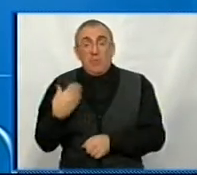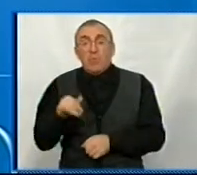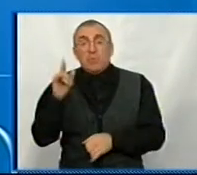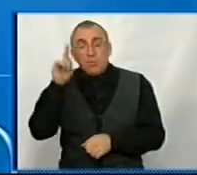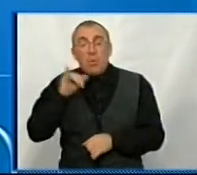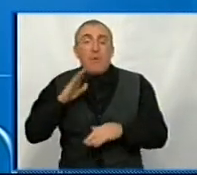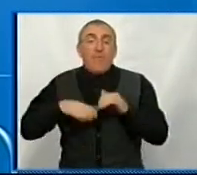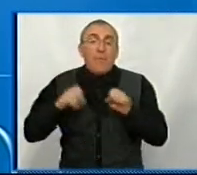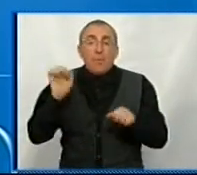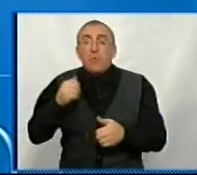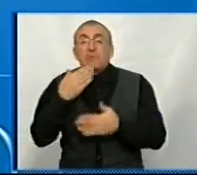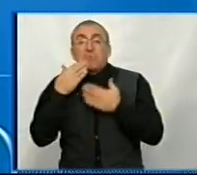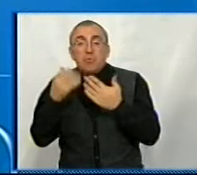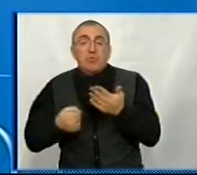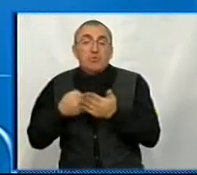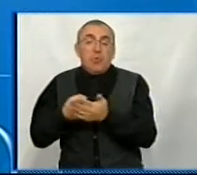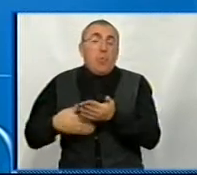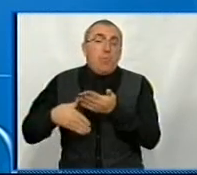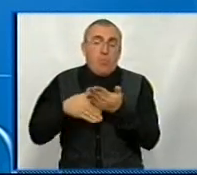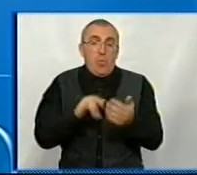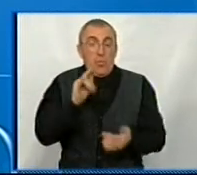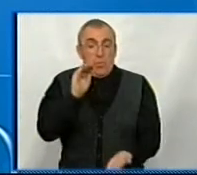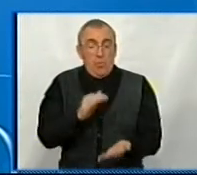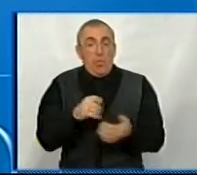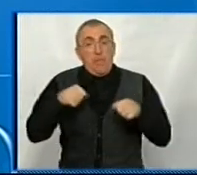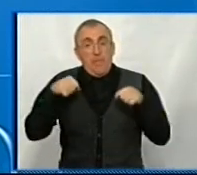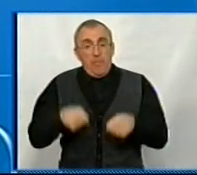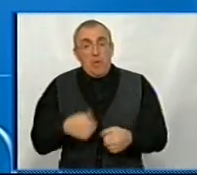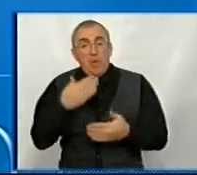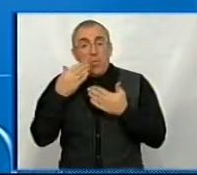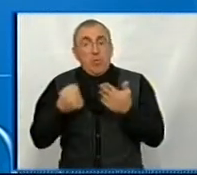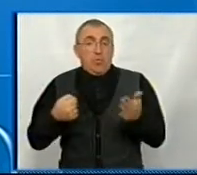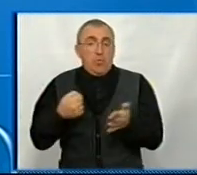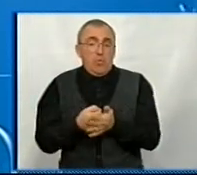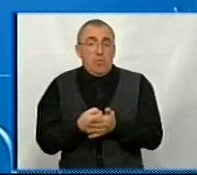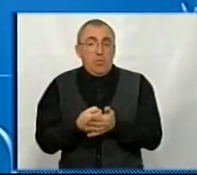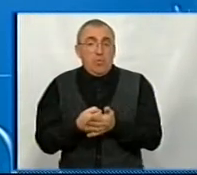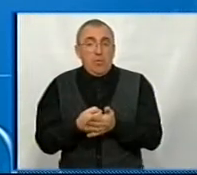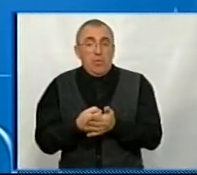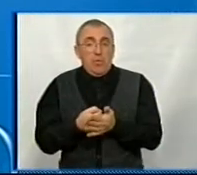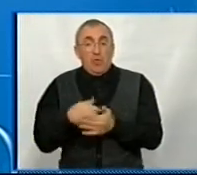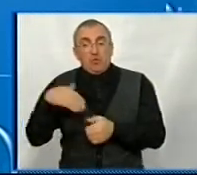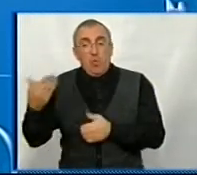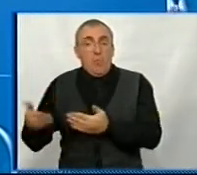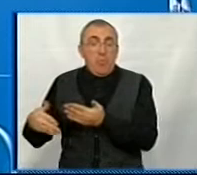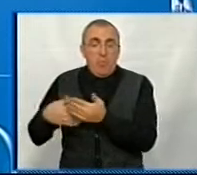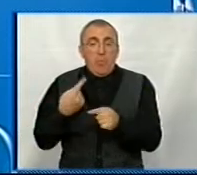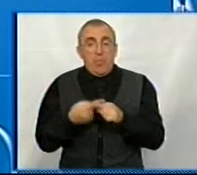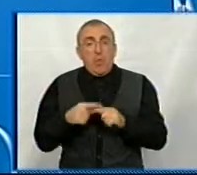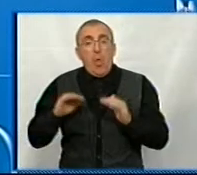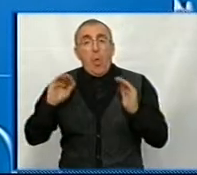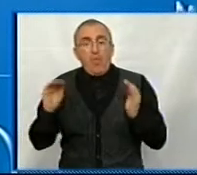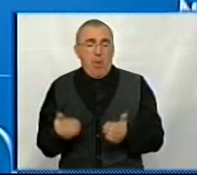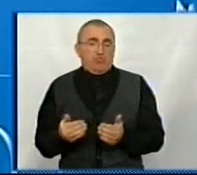є фахівці, до кого можна звернутися за допомогою. У дитини це право звернення до сторонньої допомоги – це